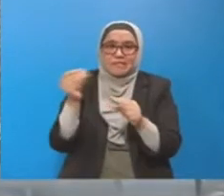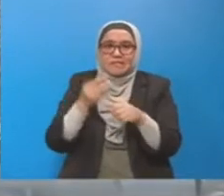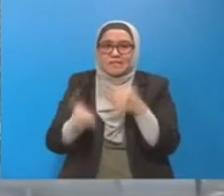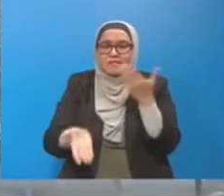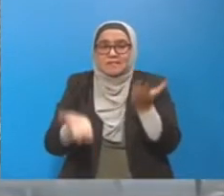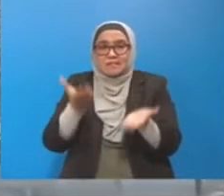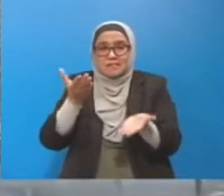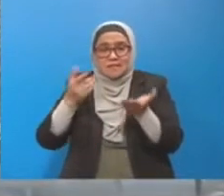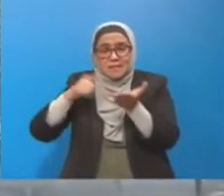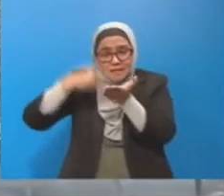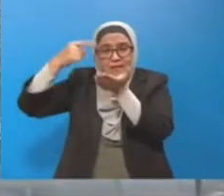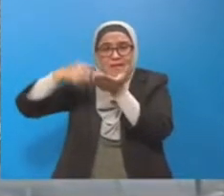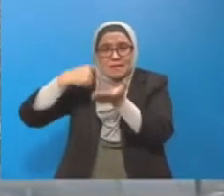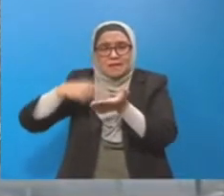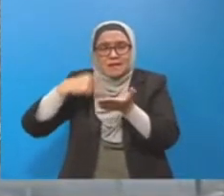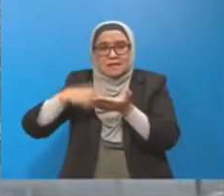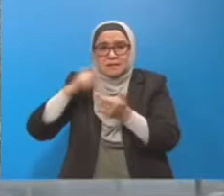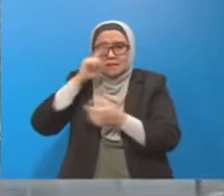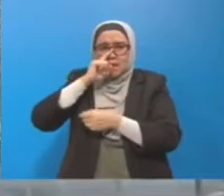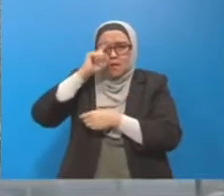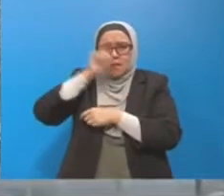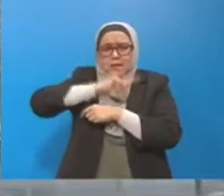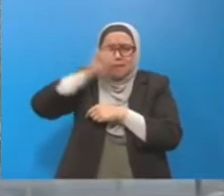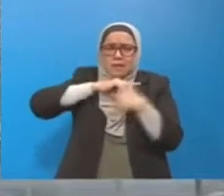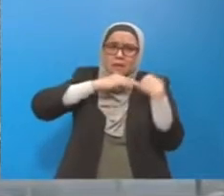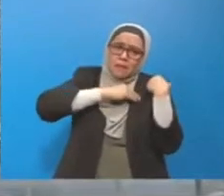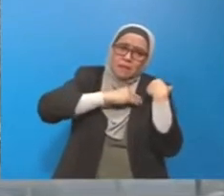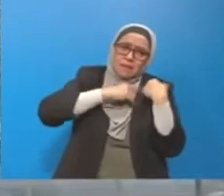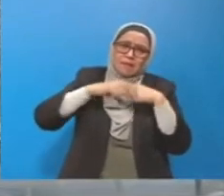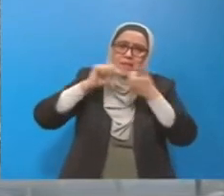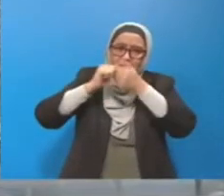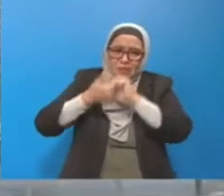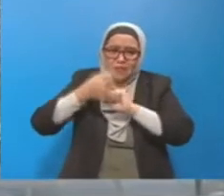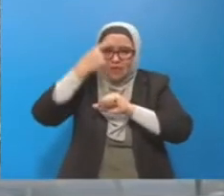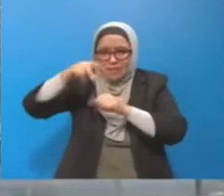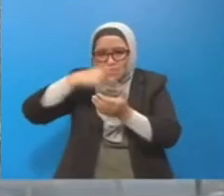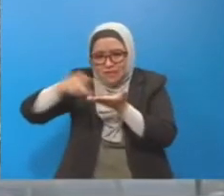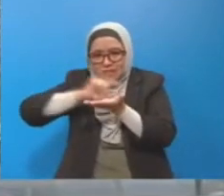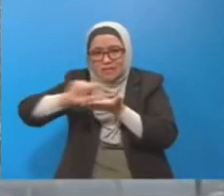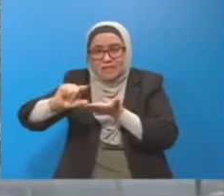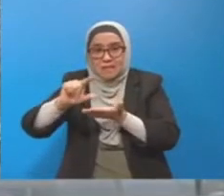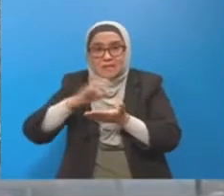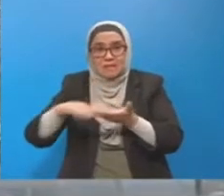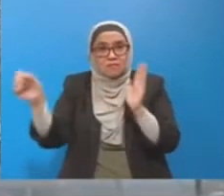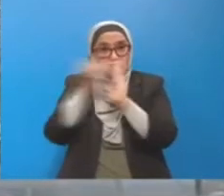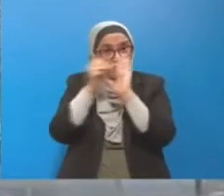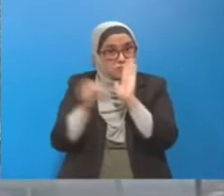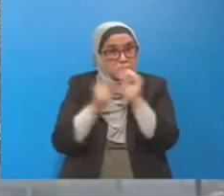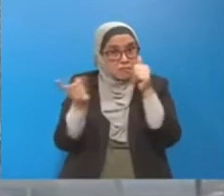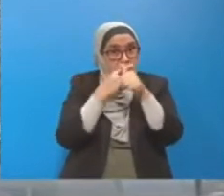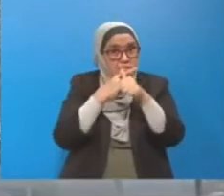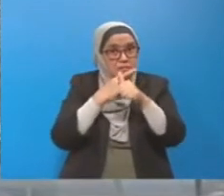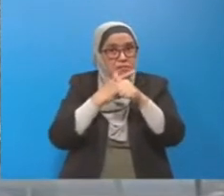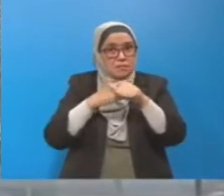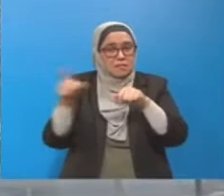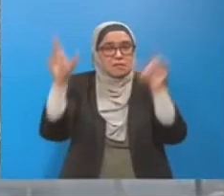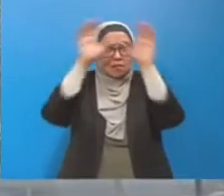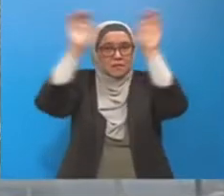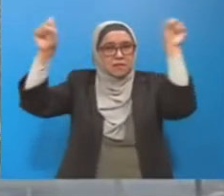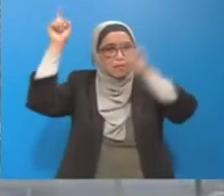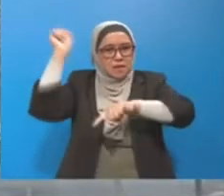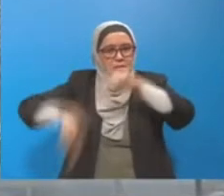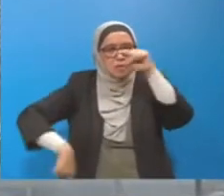mereka membayar upah kejar syarat-syarat yang ditetapkan bagi program ini termasuklah majikan tidak boleh membuang pekerja memotong gaji